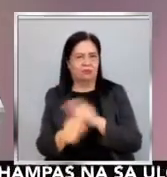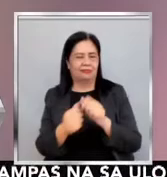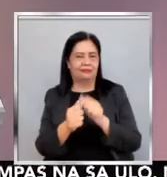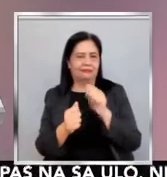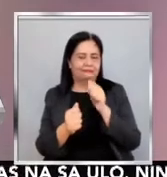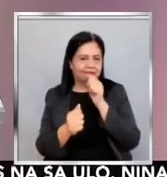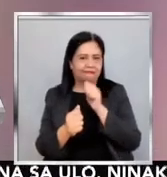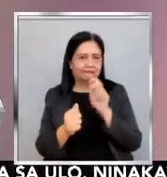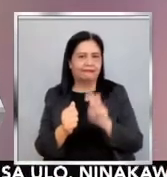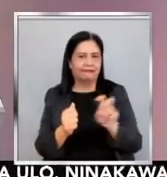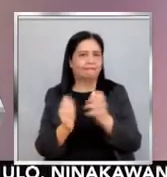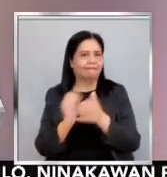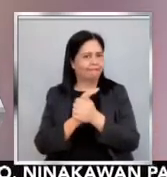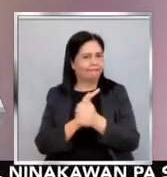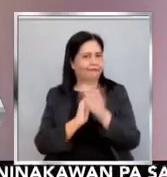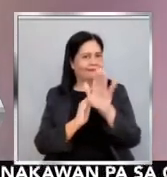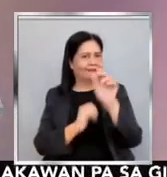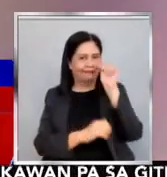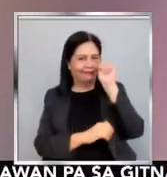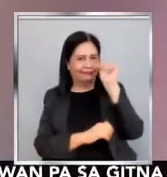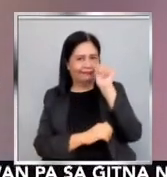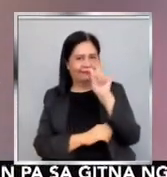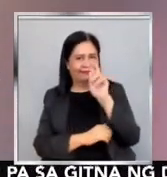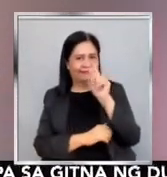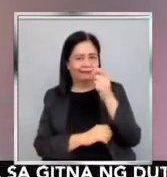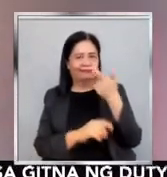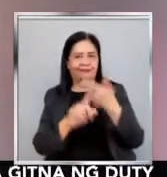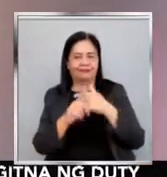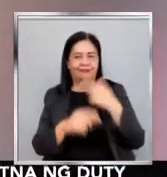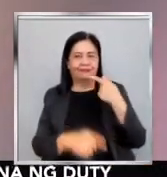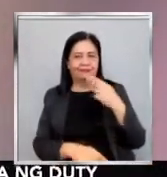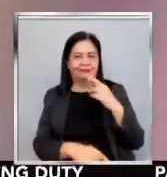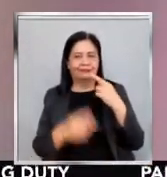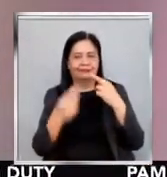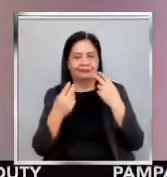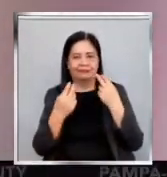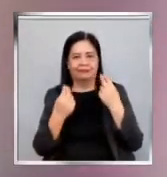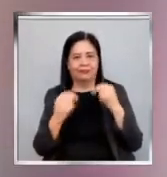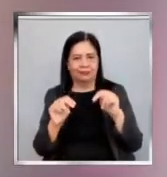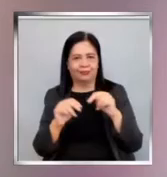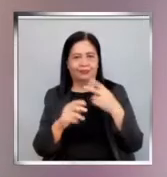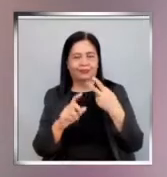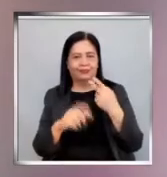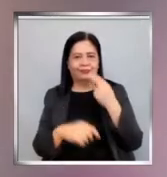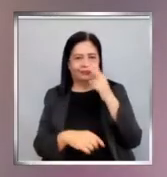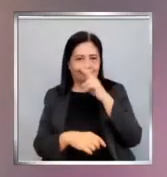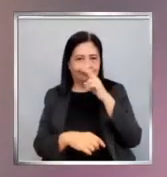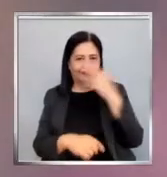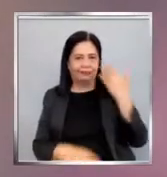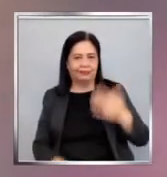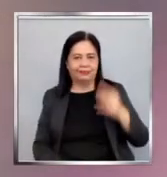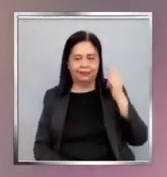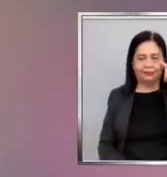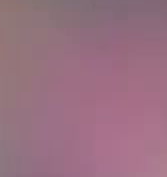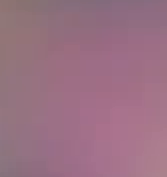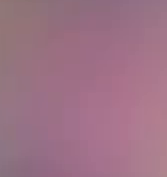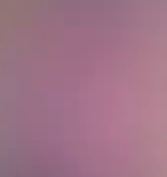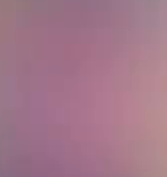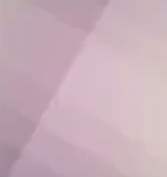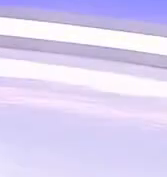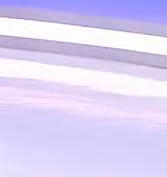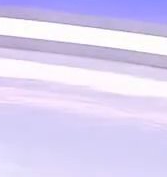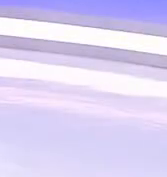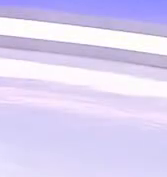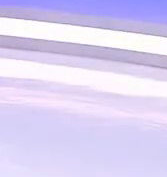iyong talento, Albert. Mula sa GMA Regional TV Balitang Bisdak, Nico Sereno, nakatuto 24 oras.